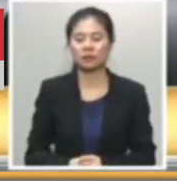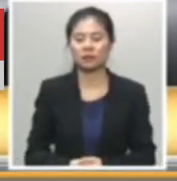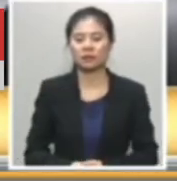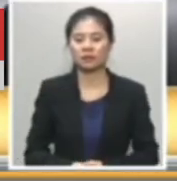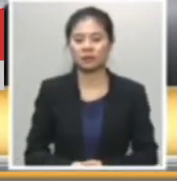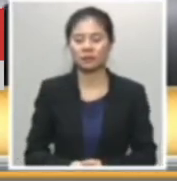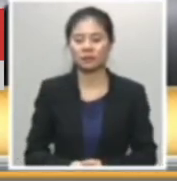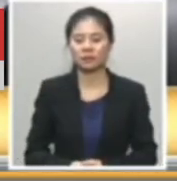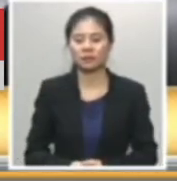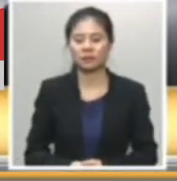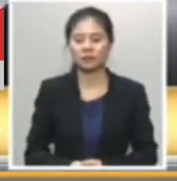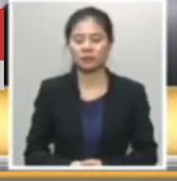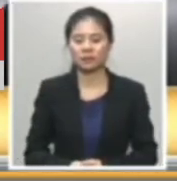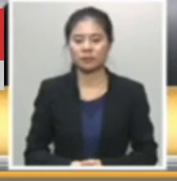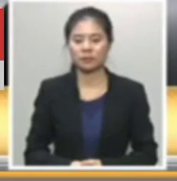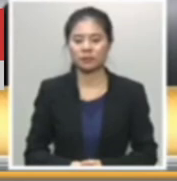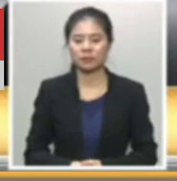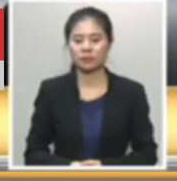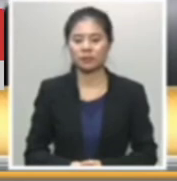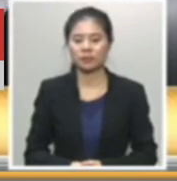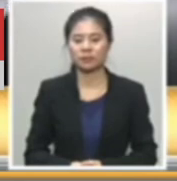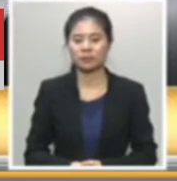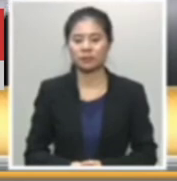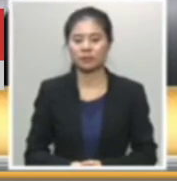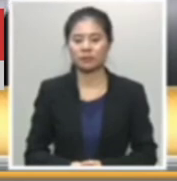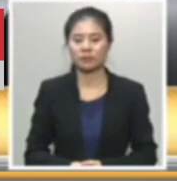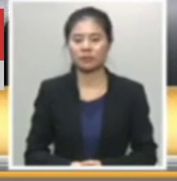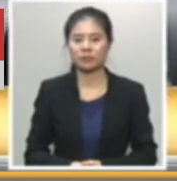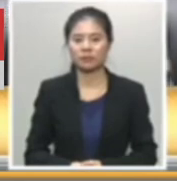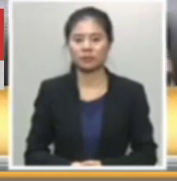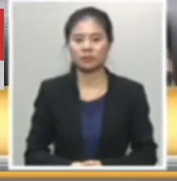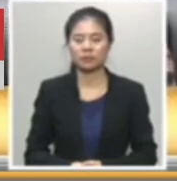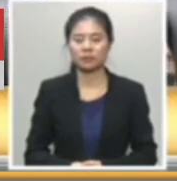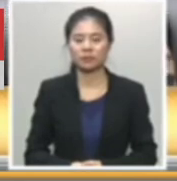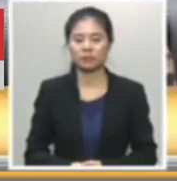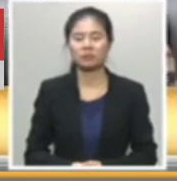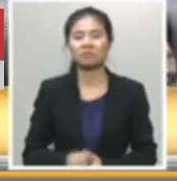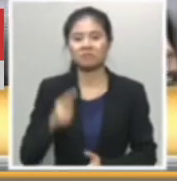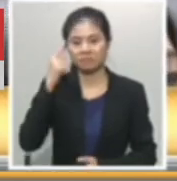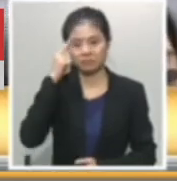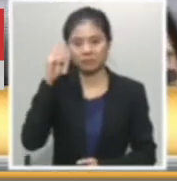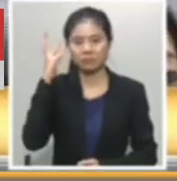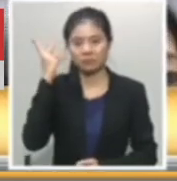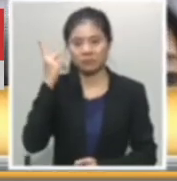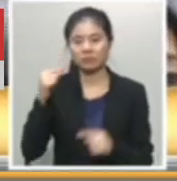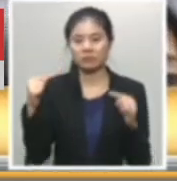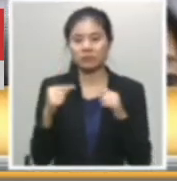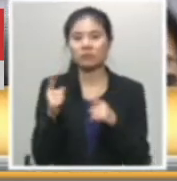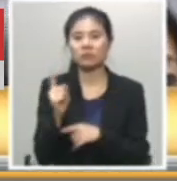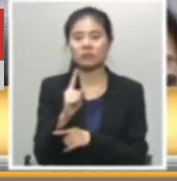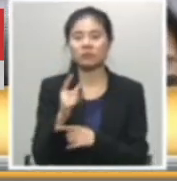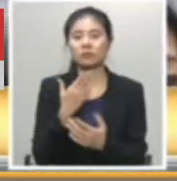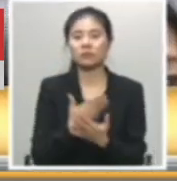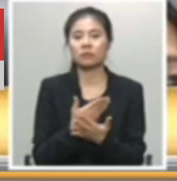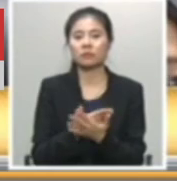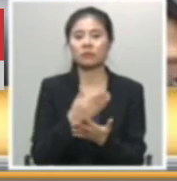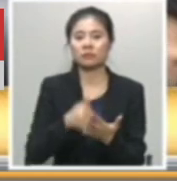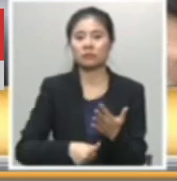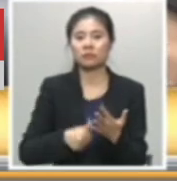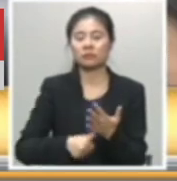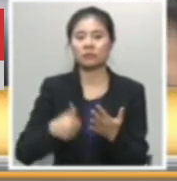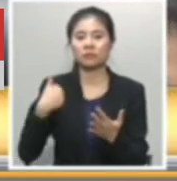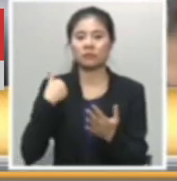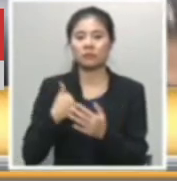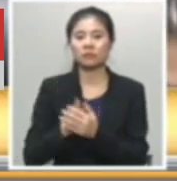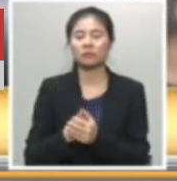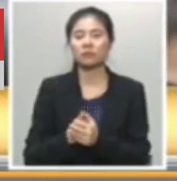ท่านประธานที่เคารพครับสิ่งที่น่ากังวลนะครับก็คือหนี้เสียหนี้ภ